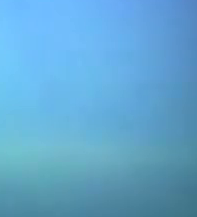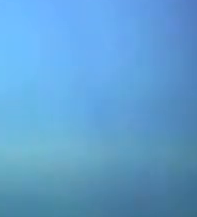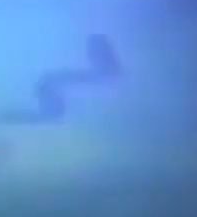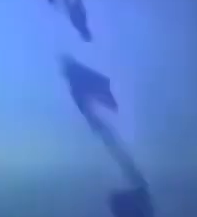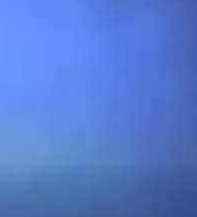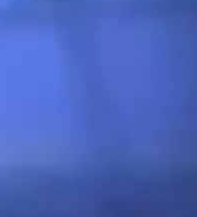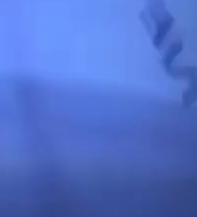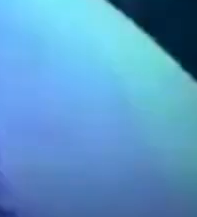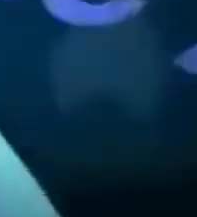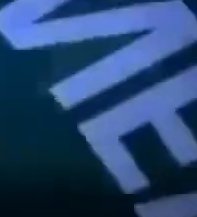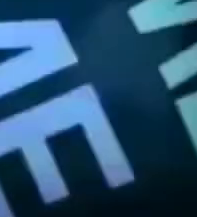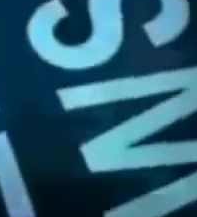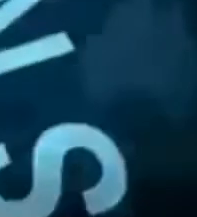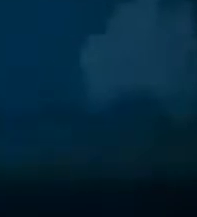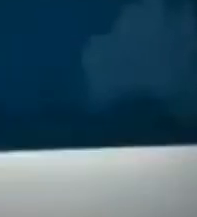아